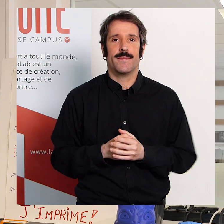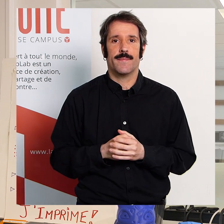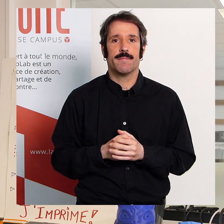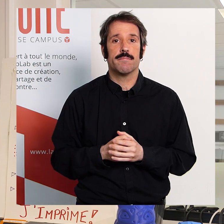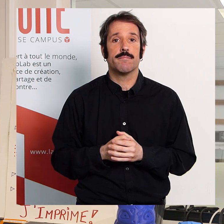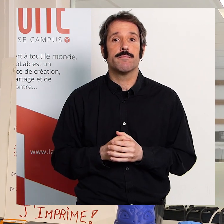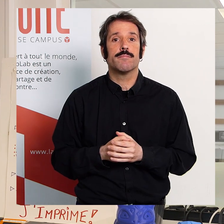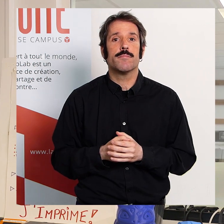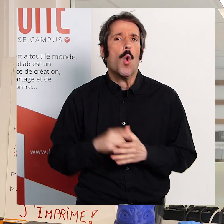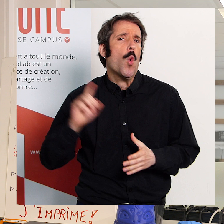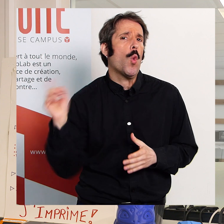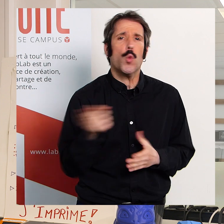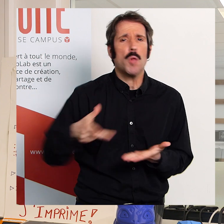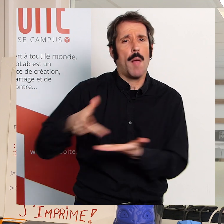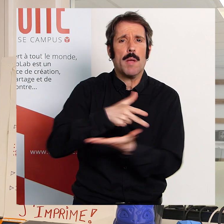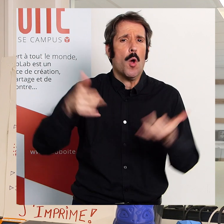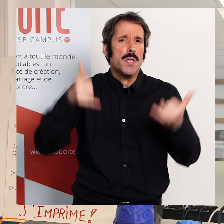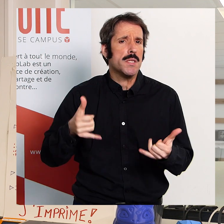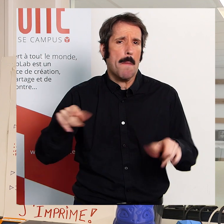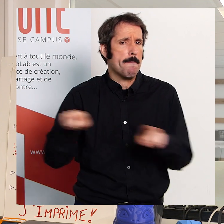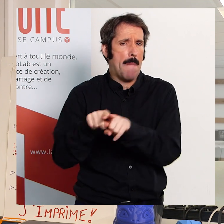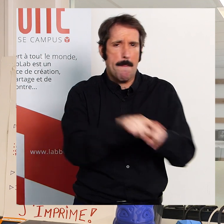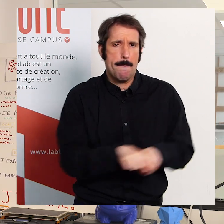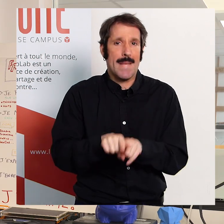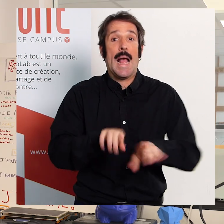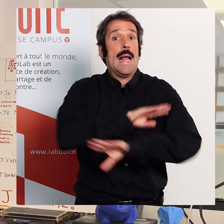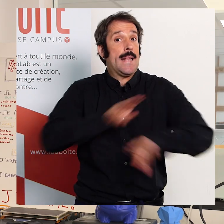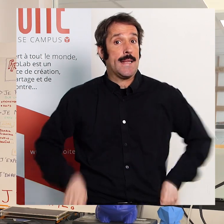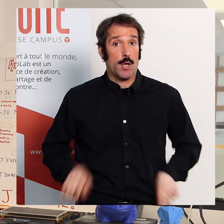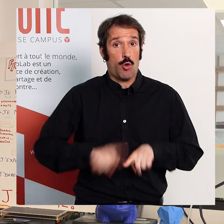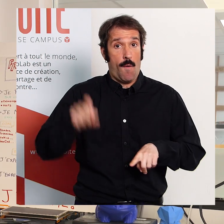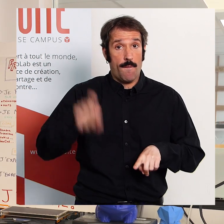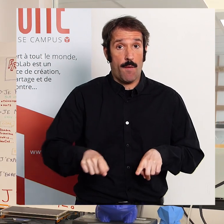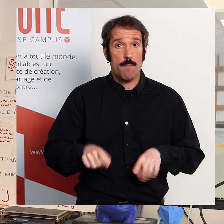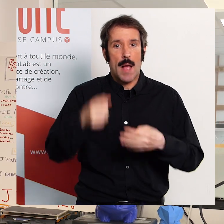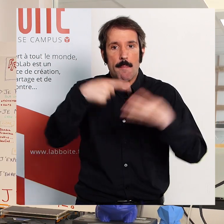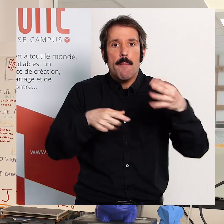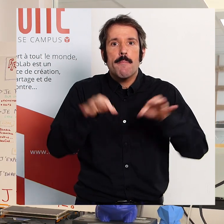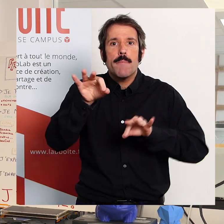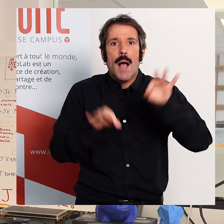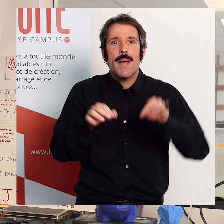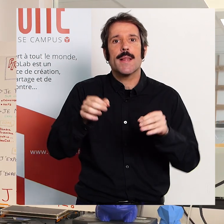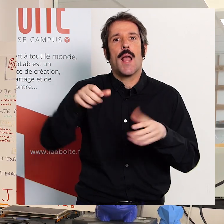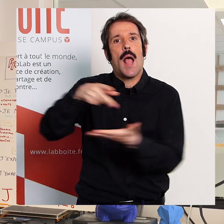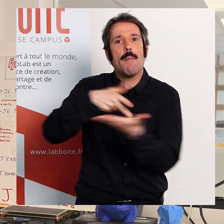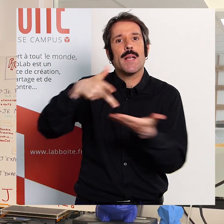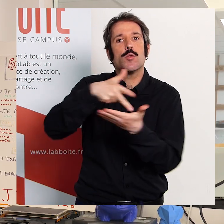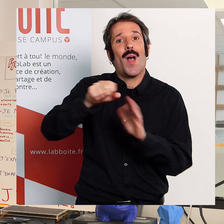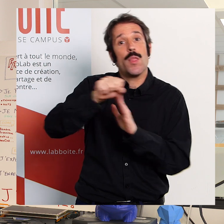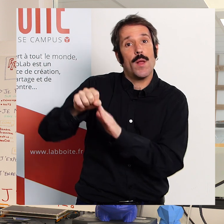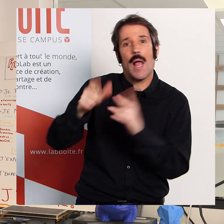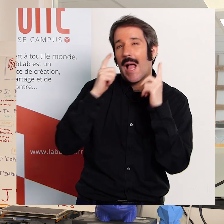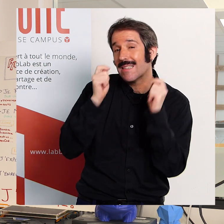diamètre. C'est le cas pour toutes nos imprimantes à la boîte. Alors, la dernière chose à faire va être de déterminer nos paramètres d'impression ici à